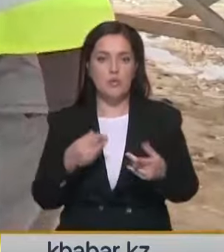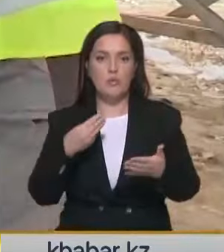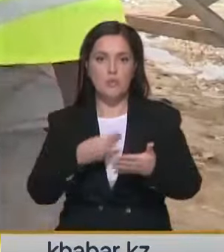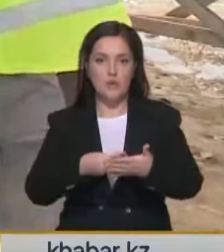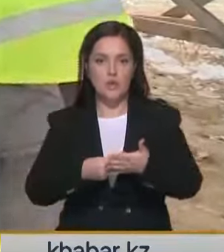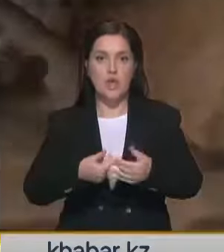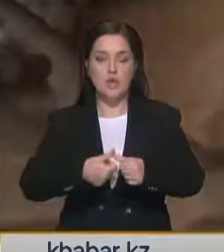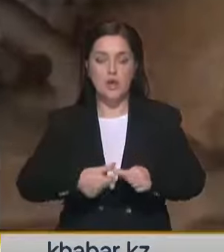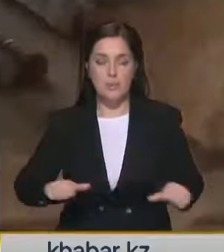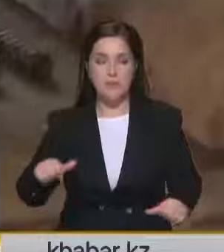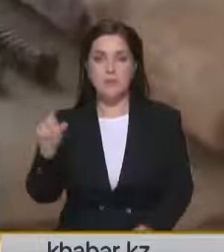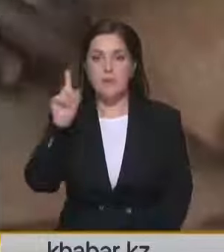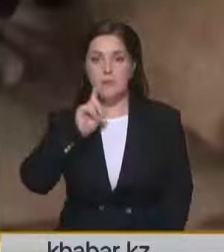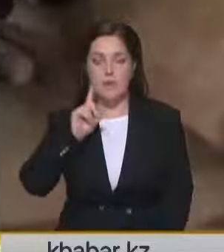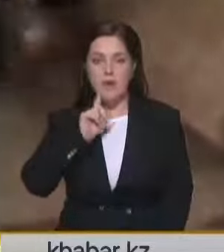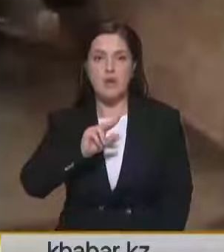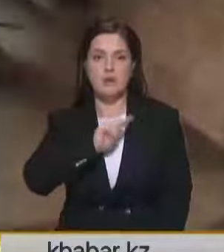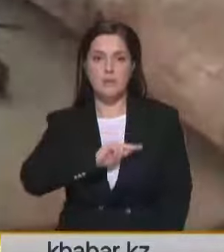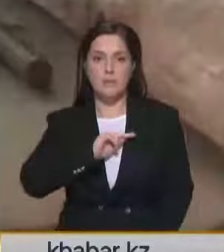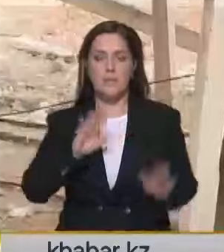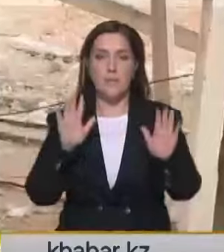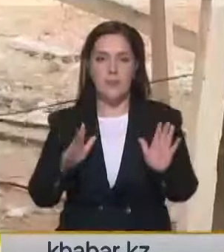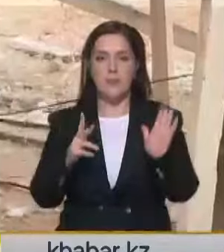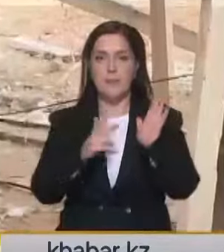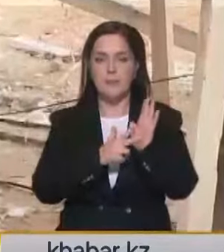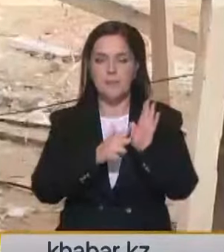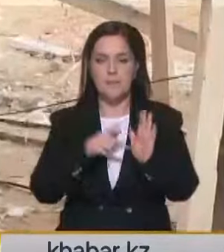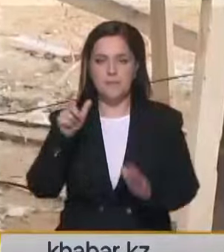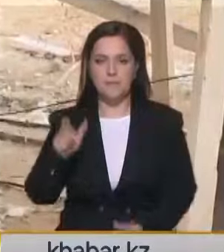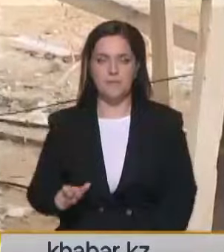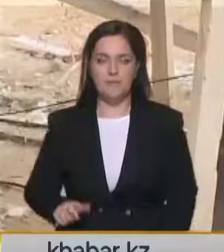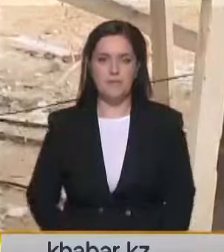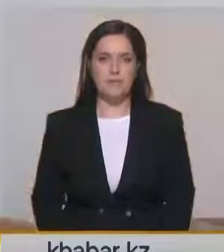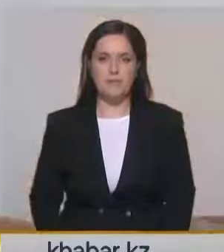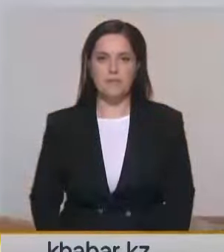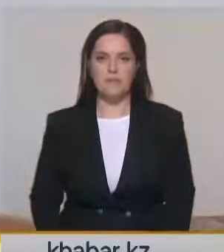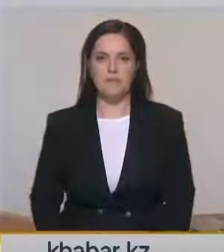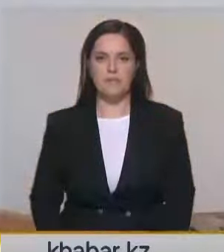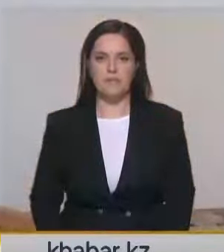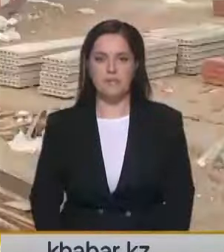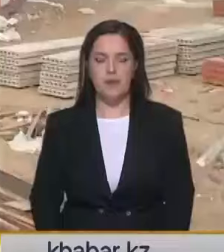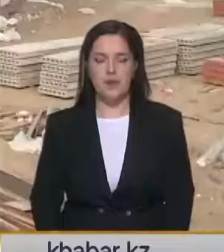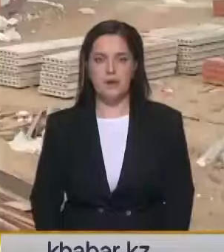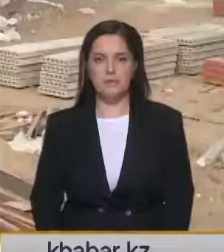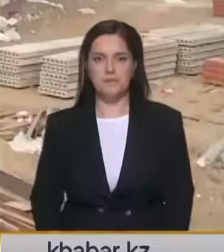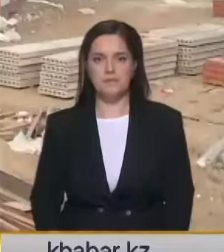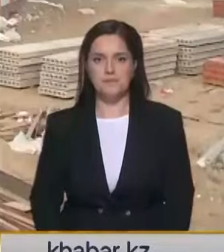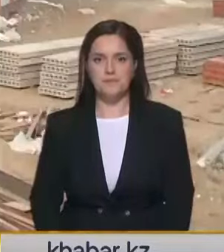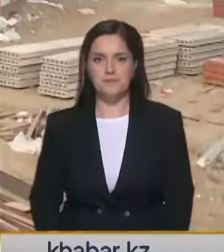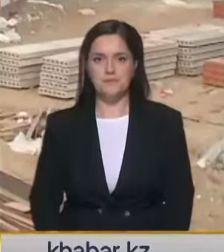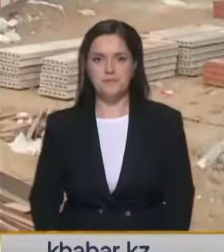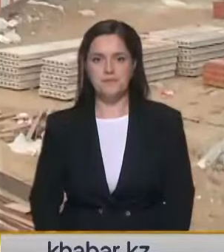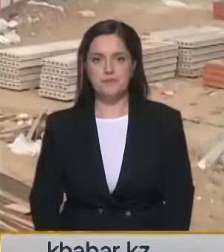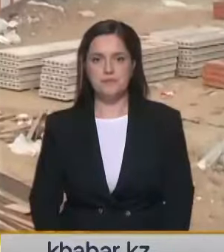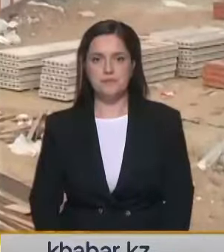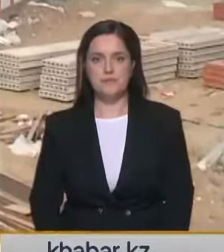комиссии. А пока на объекте работают всего 8 человек. Дильназ Думанқызы, Арыстанбек Кенже, Айбек Байзаков, Атырауская область,